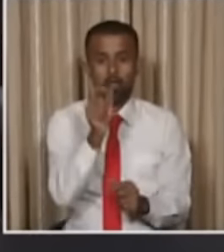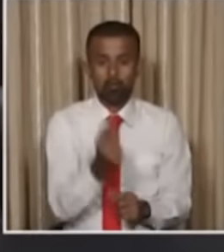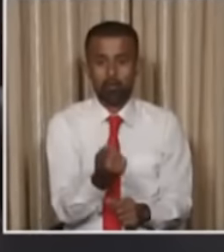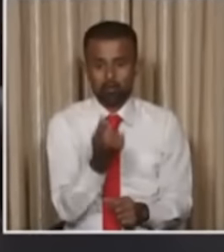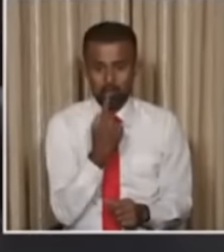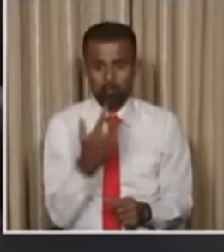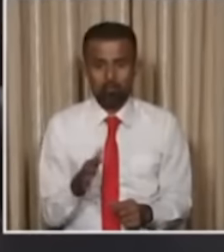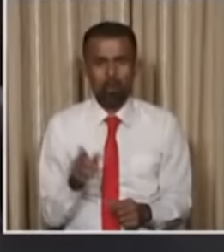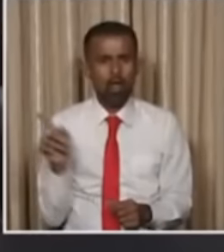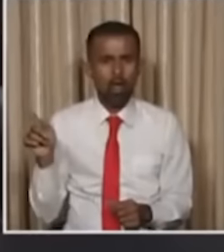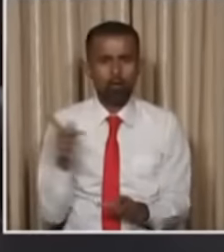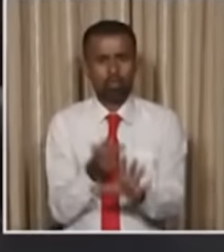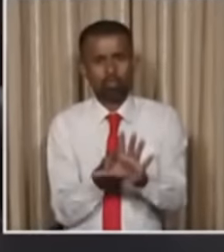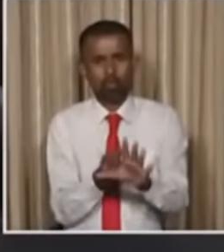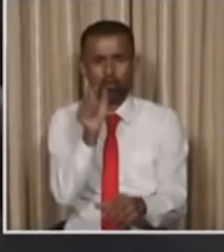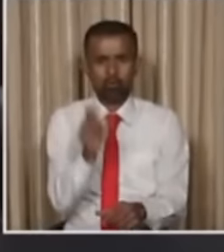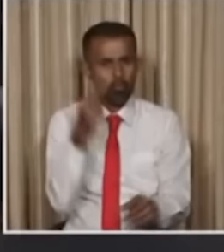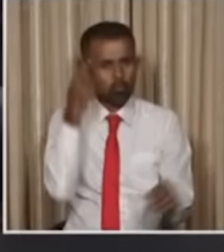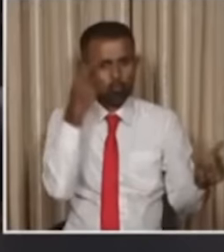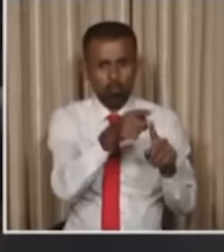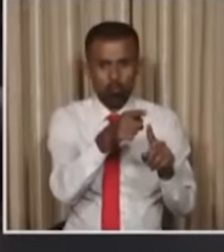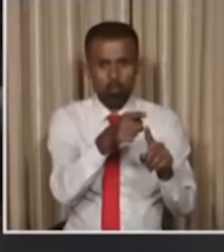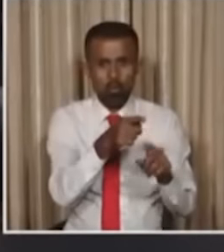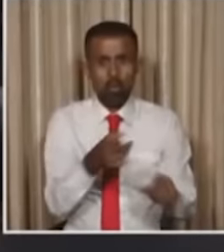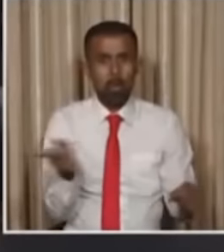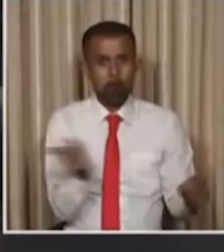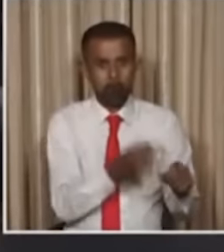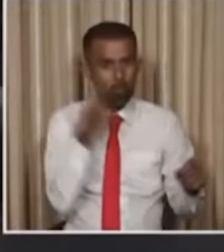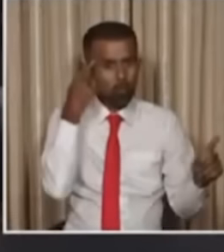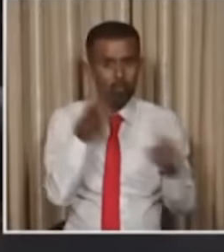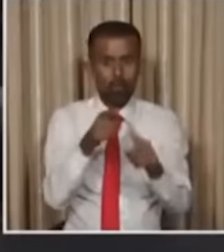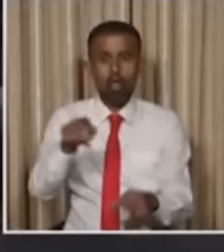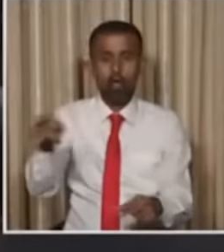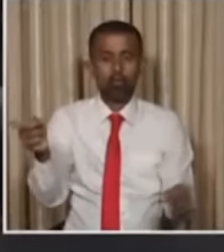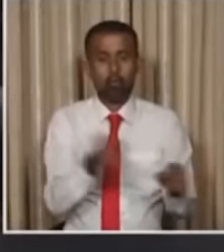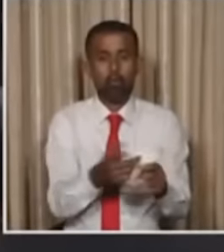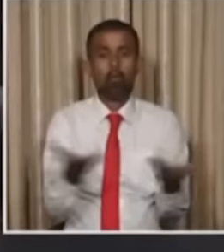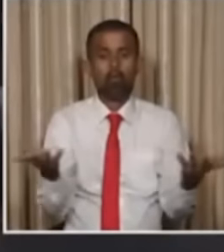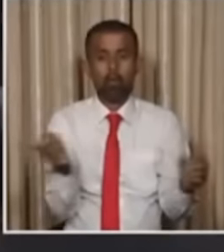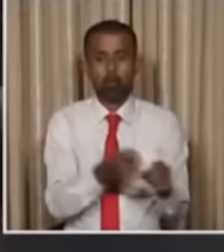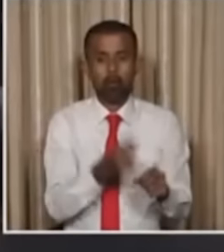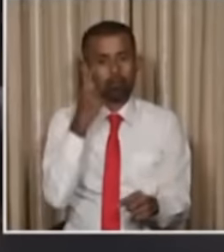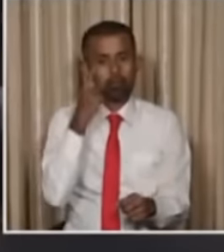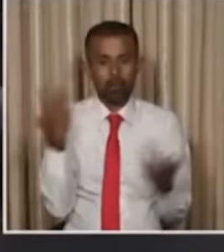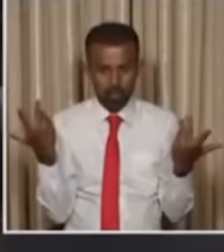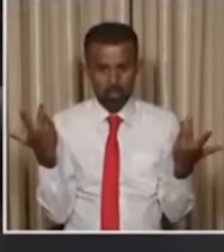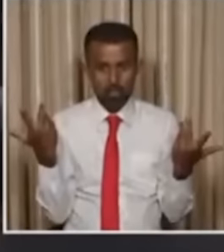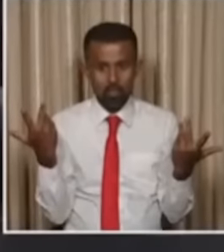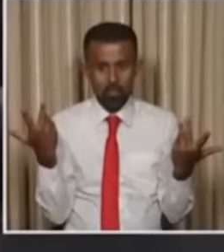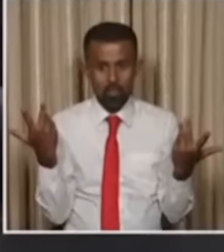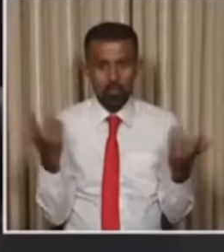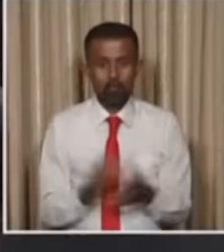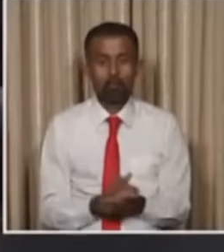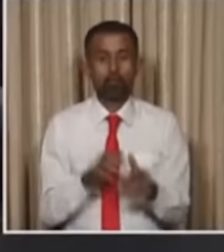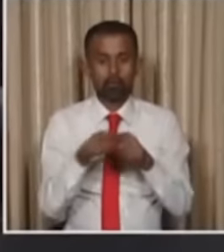කිව්වා කවුද තරුණයෙක් ගැන ඒ තරුණයා මරුණ එක ගැන කවුද මැරුවේ කොහොමද මැරුවේ කියලා දන්නේ නැහැ කියලා. හරි